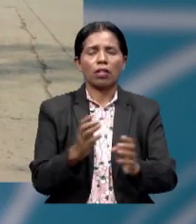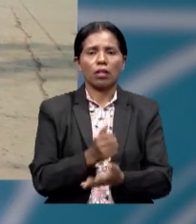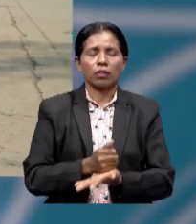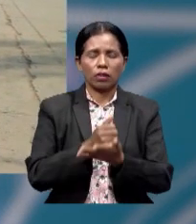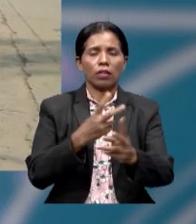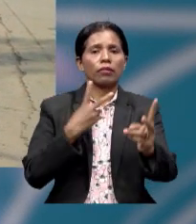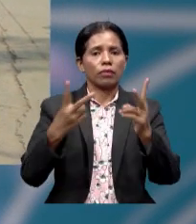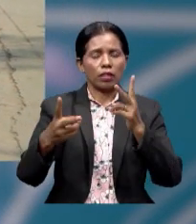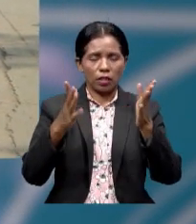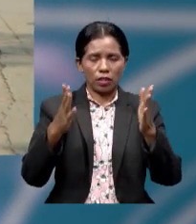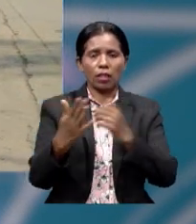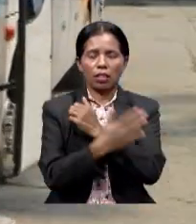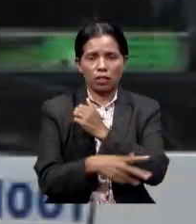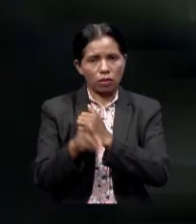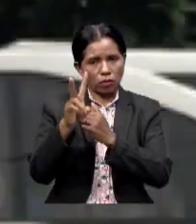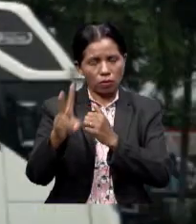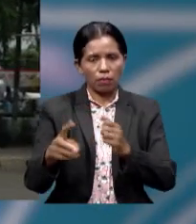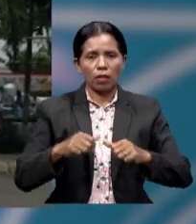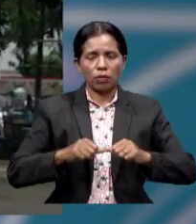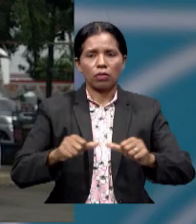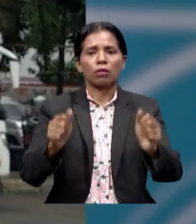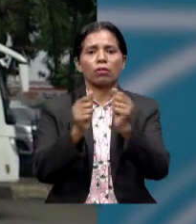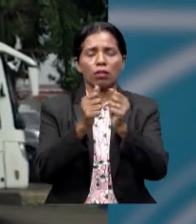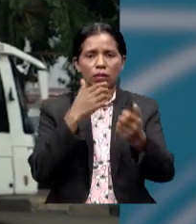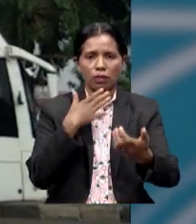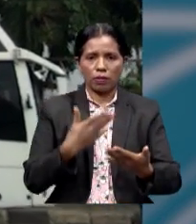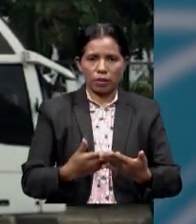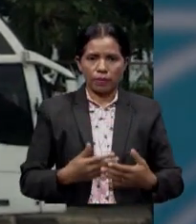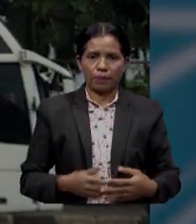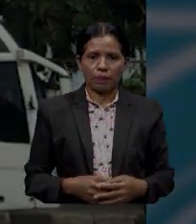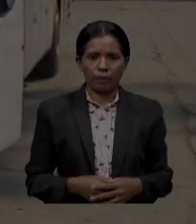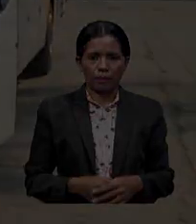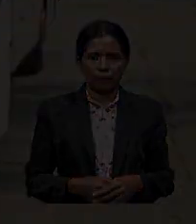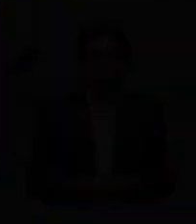viagem entre nação vizinho, né? Belelau, Rodia. Adere de Ximenez, Jaime dos Santos, GMN.